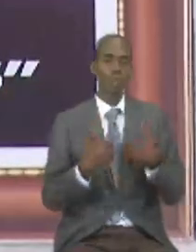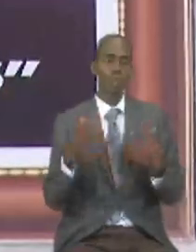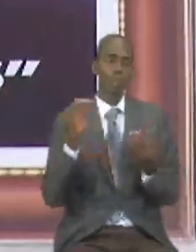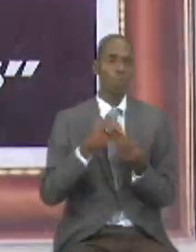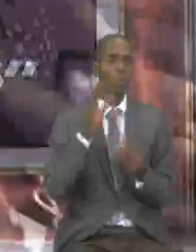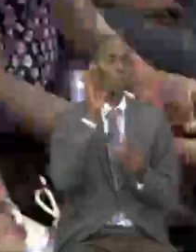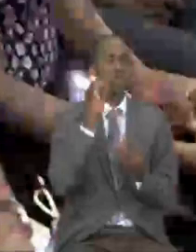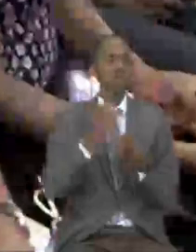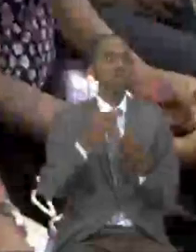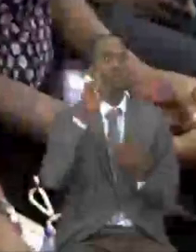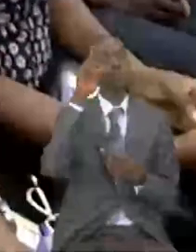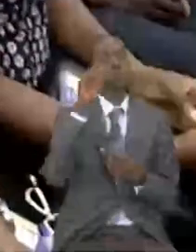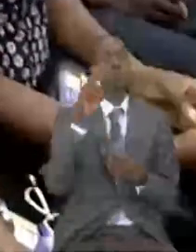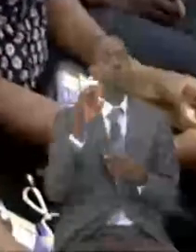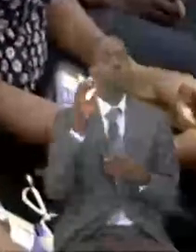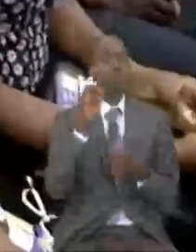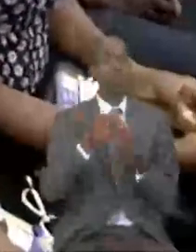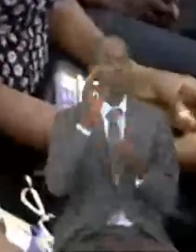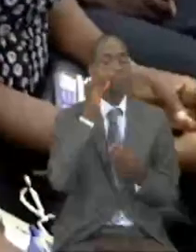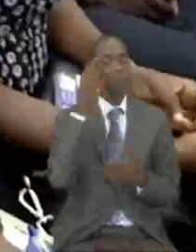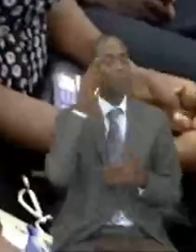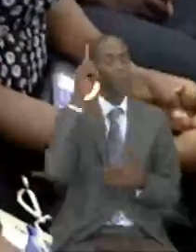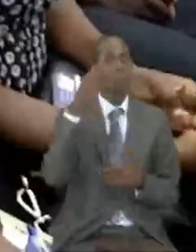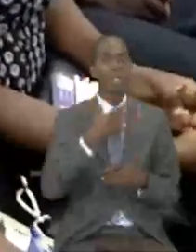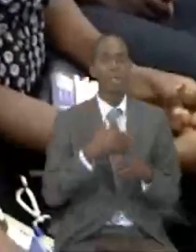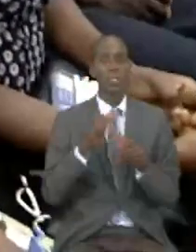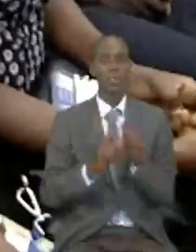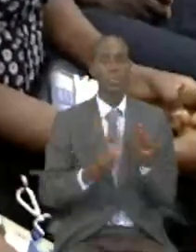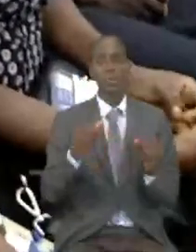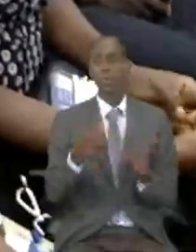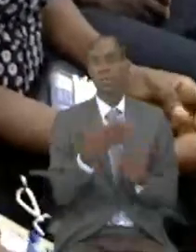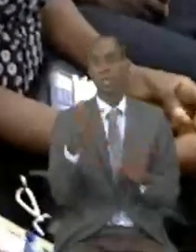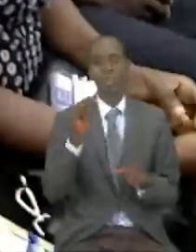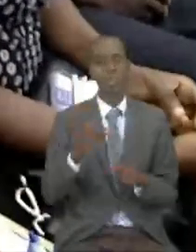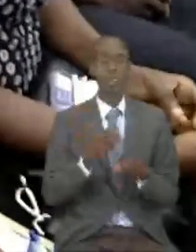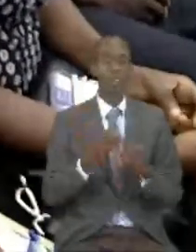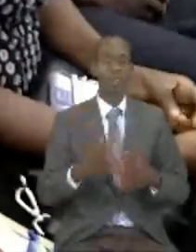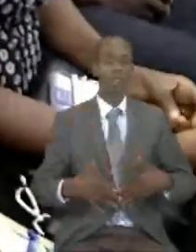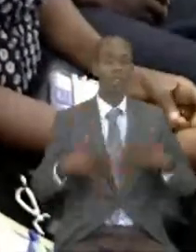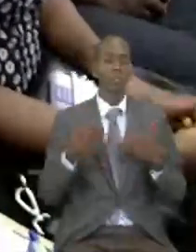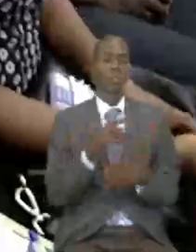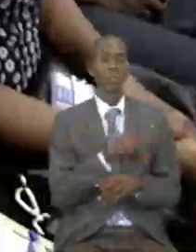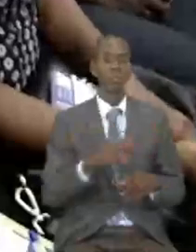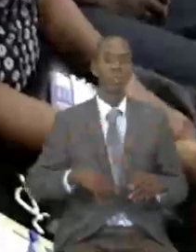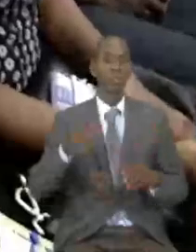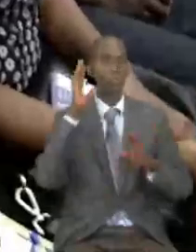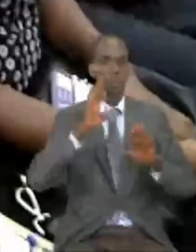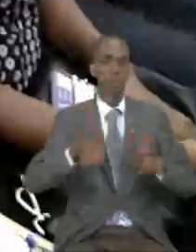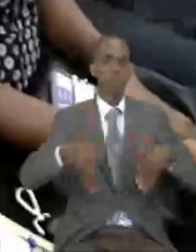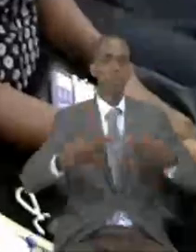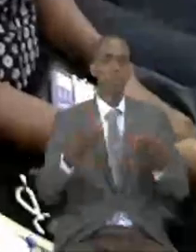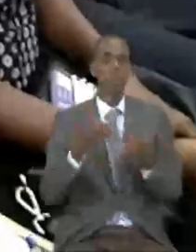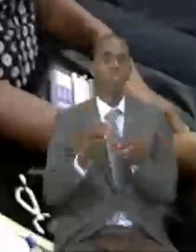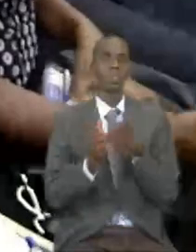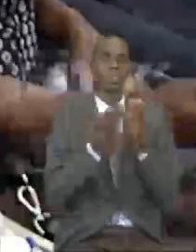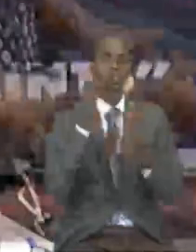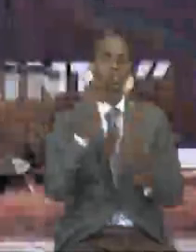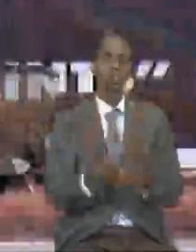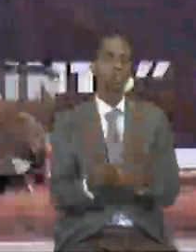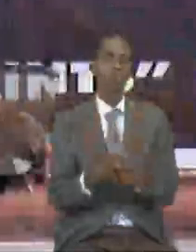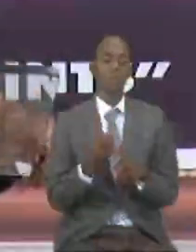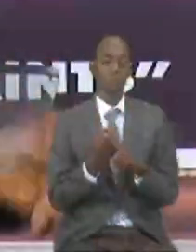fruits. Vous allez porter de fruits. Et tout besoin dans votre vie, le Seigneur empouvoira au nom de